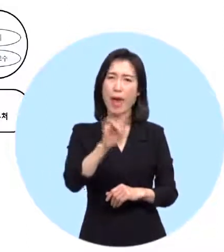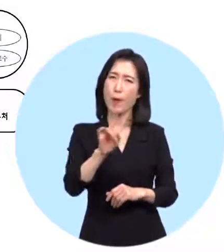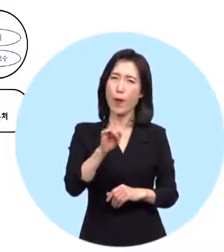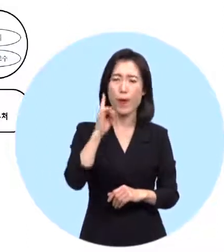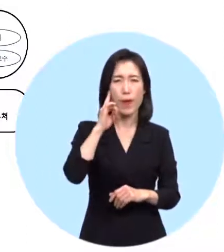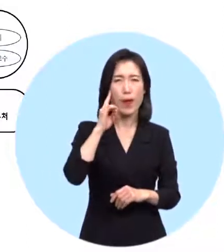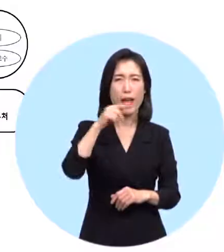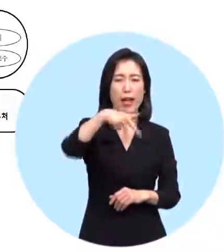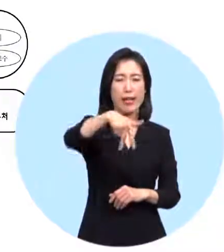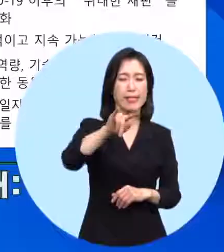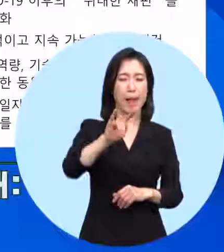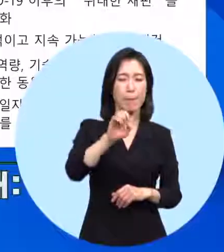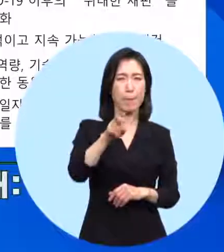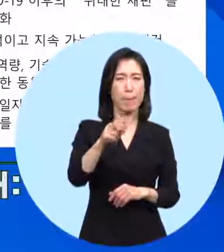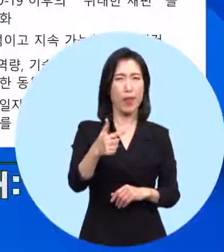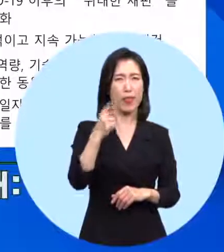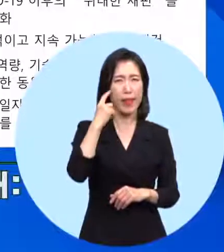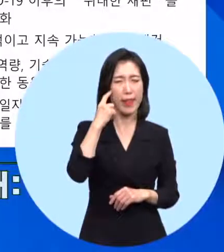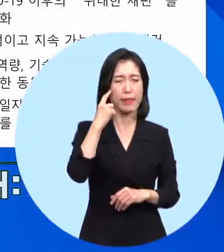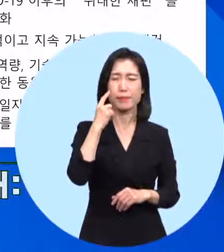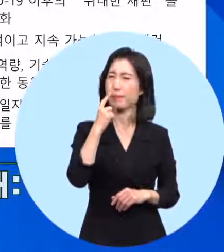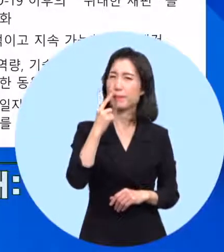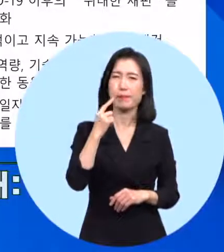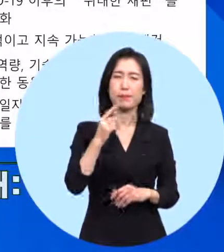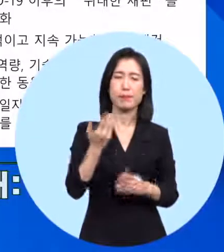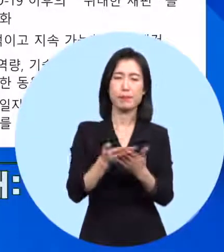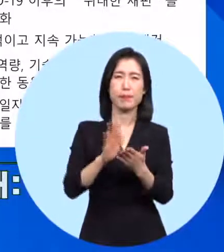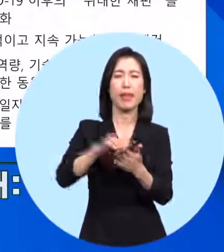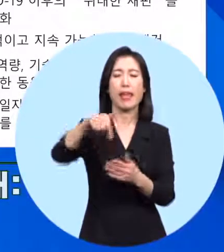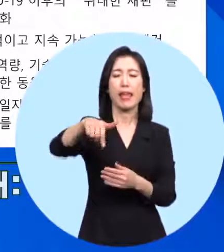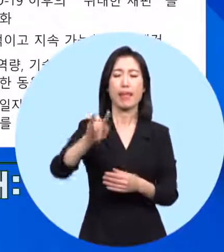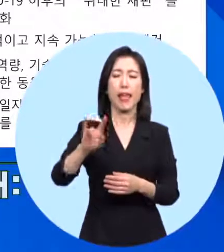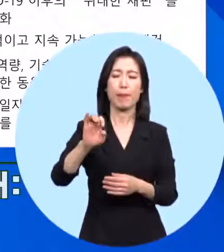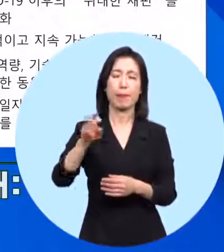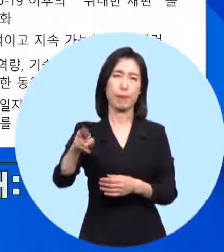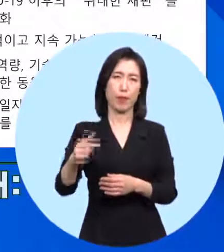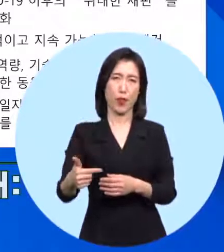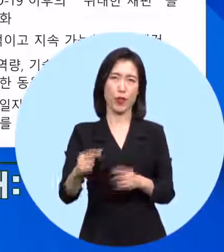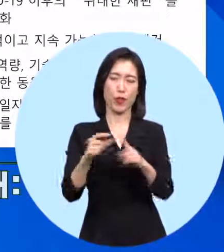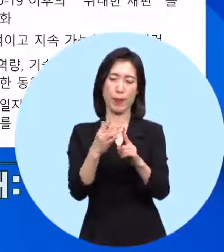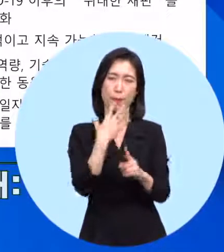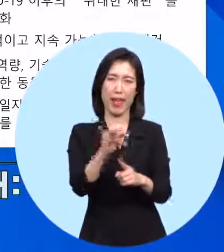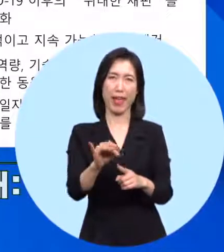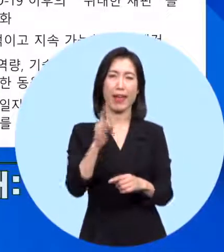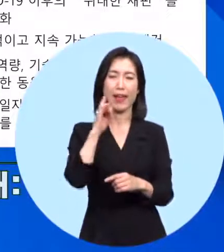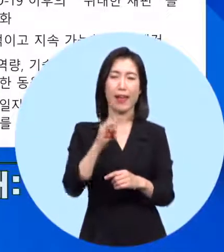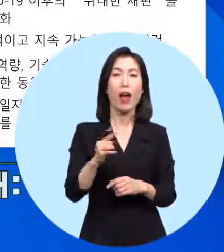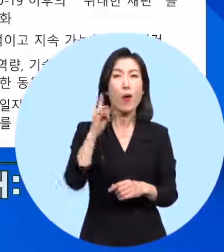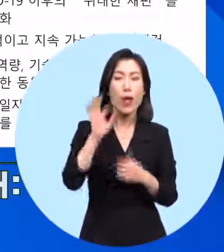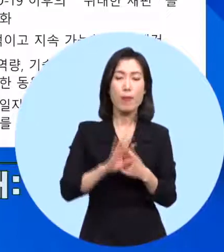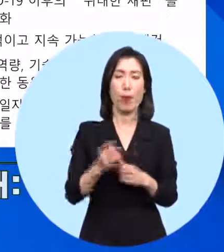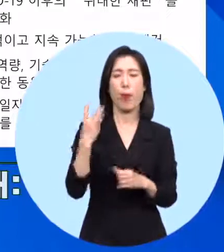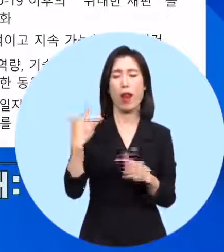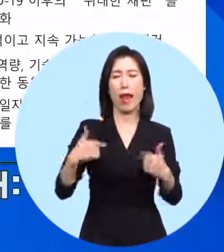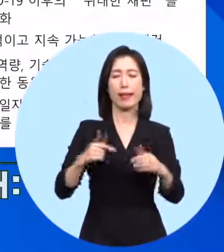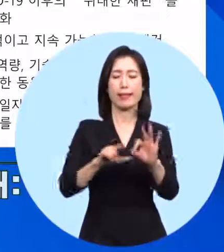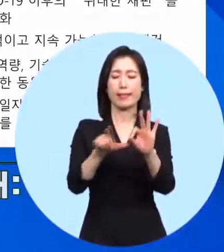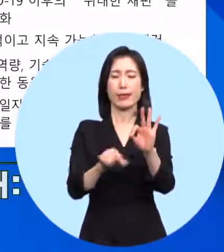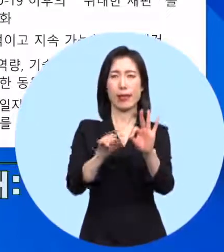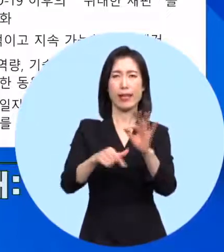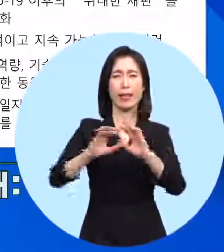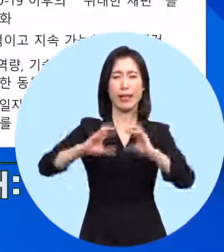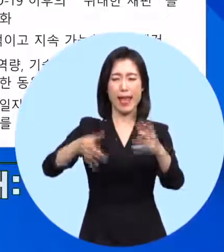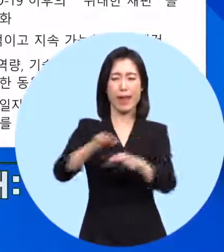오늘 포럼을 통해서 왜 그런 거 했더니 저는 10월 달쯤이면 늘 세계 경제 포럼에